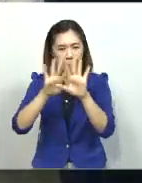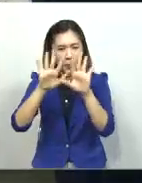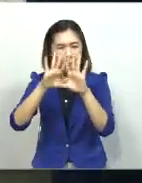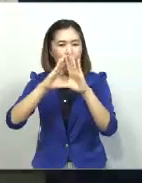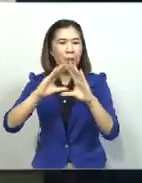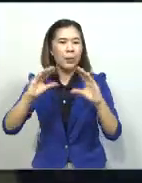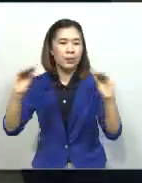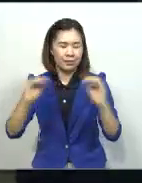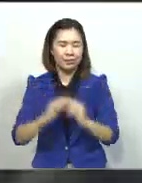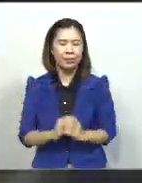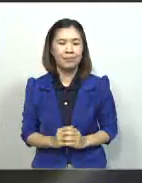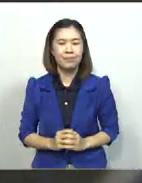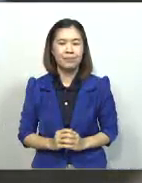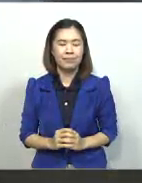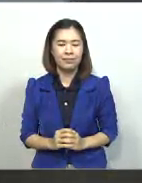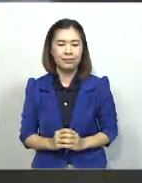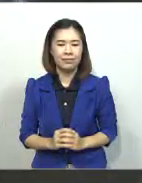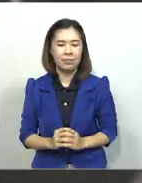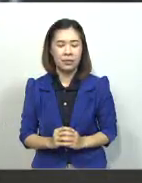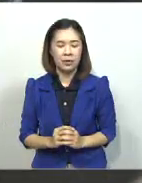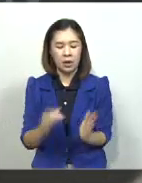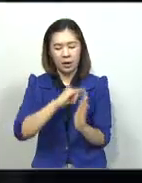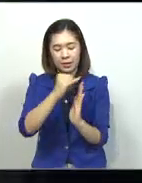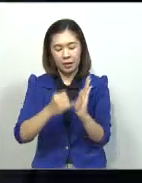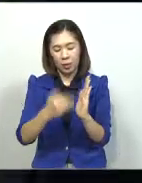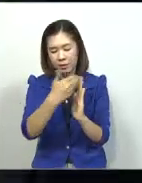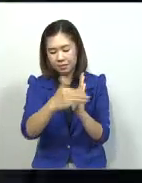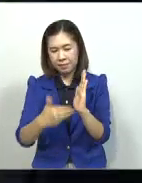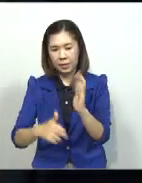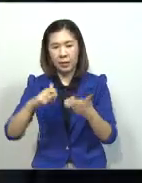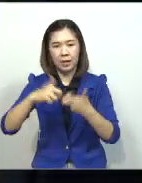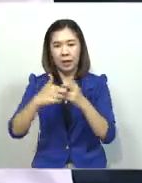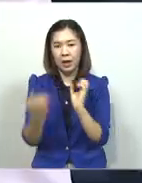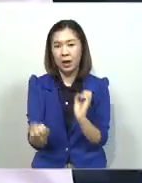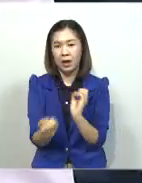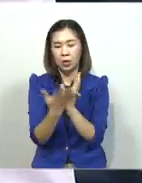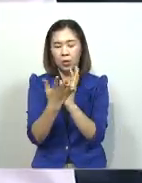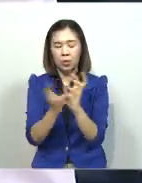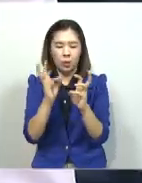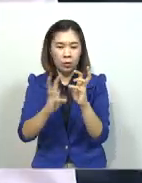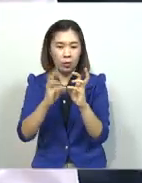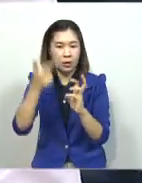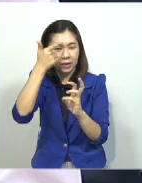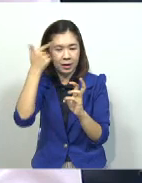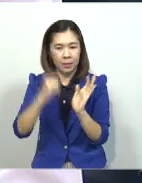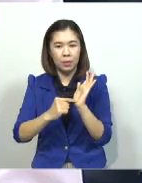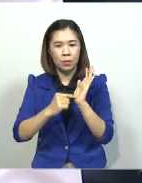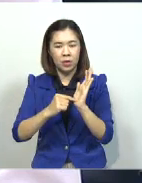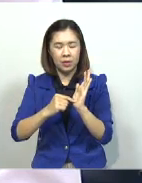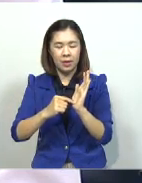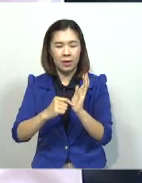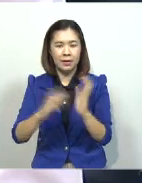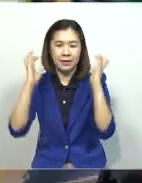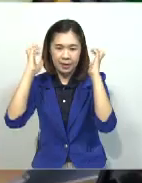งส่วนในพื้นที่ต่างจังหวัดที่ได้รับผลกระทบค่าฝุ่นละอองขนาดเล็กสูงนะคะอย่างเช่นจังหวัดสระบุ